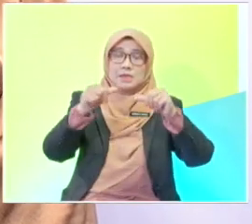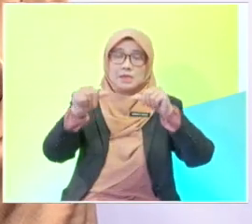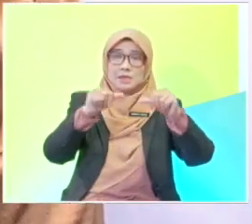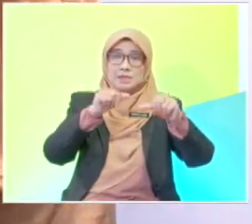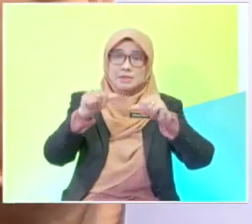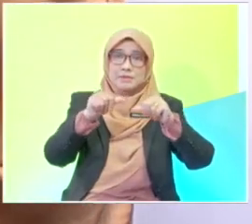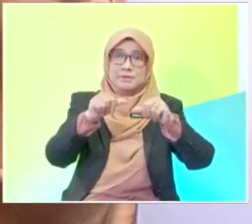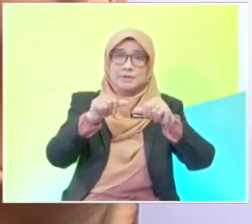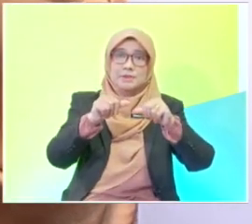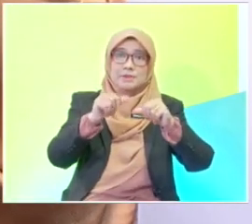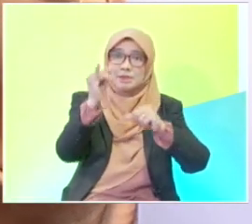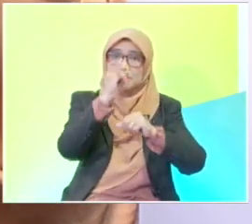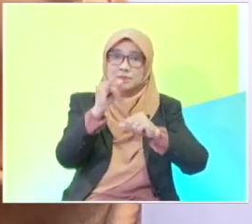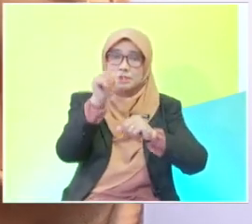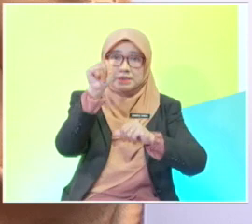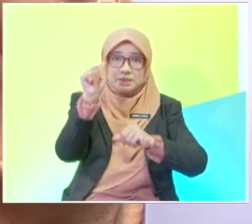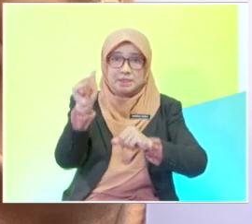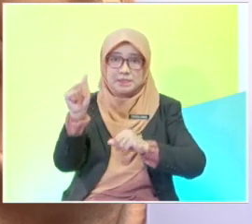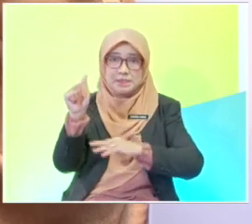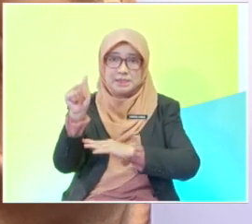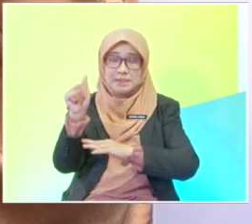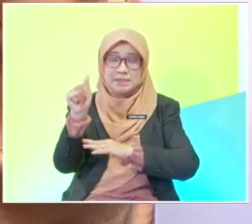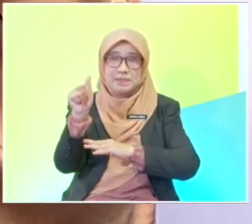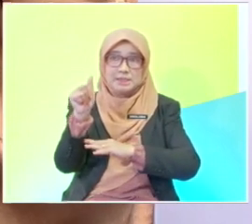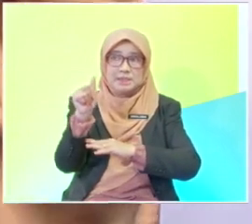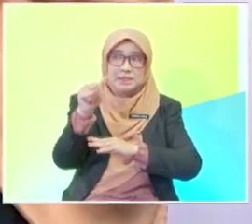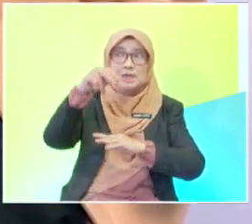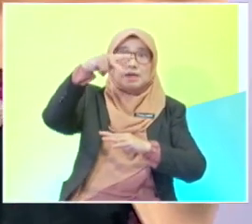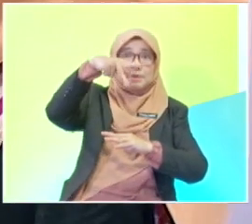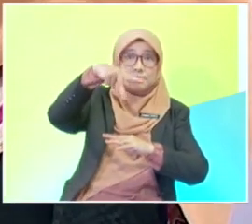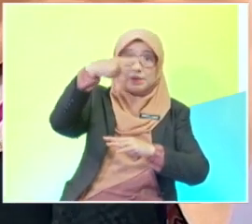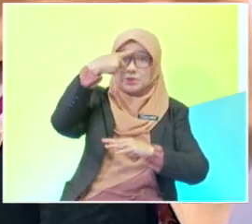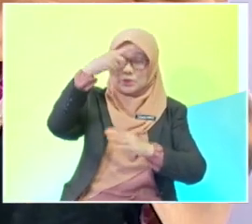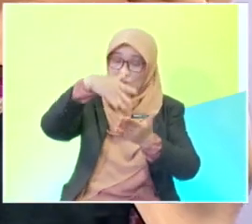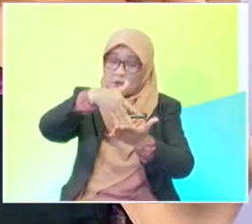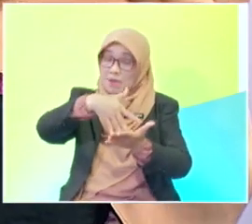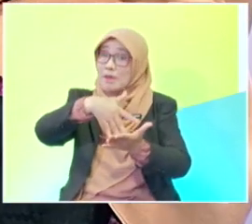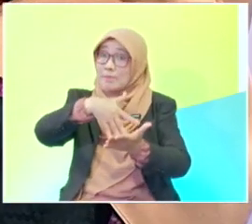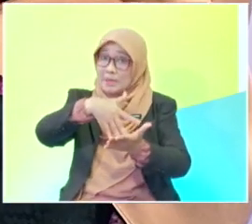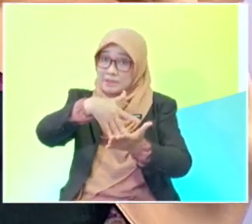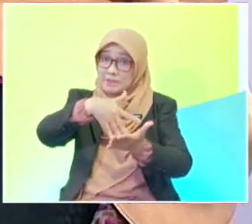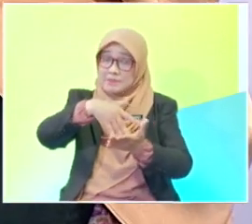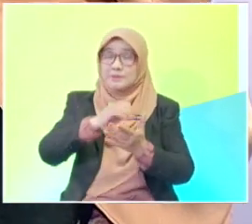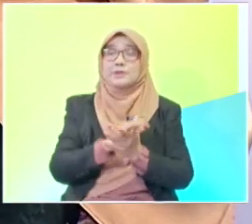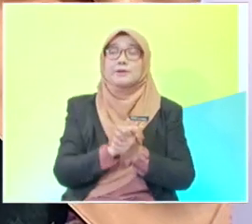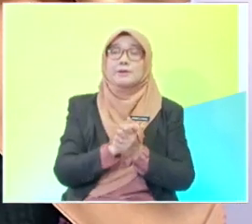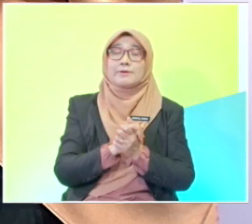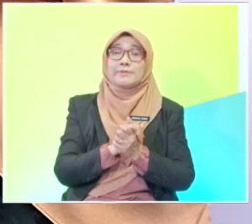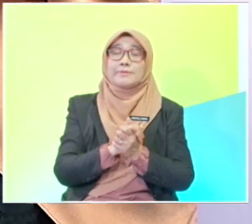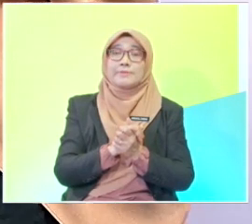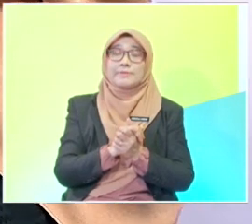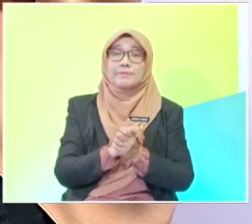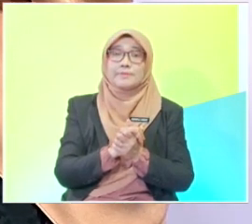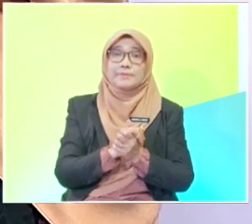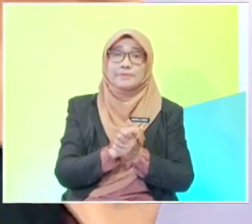A. Okey, A untuk aktif dan di sini P untuk pasif. Okey, baik.